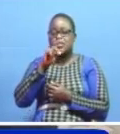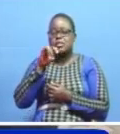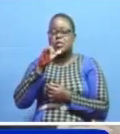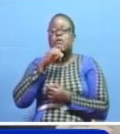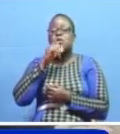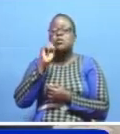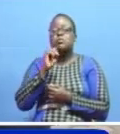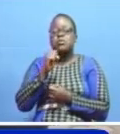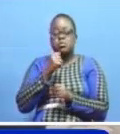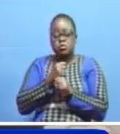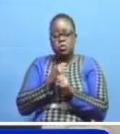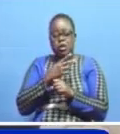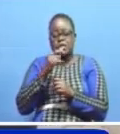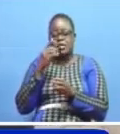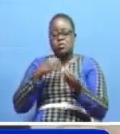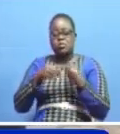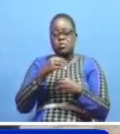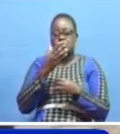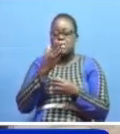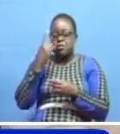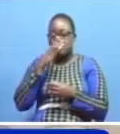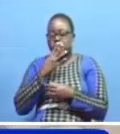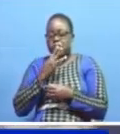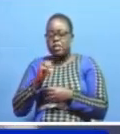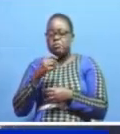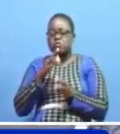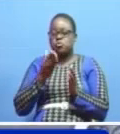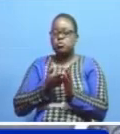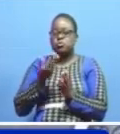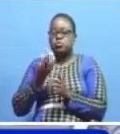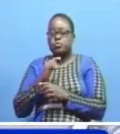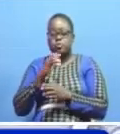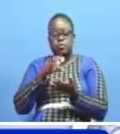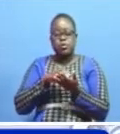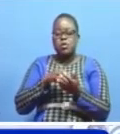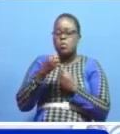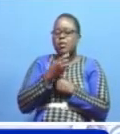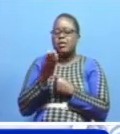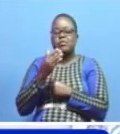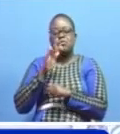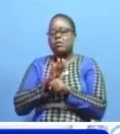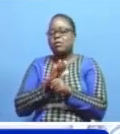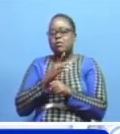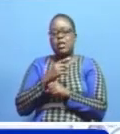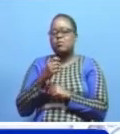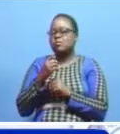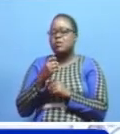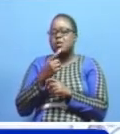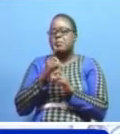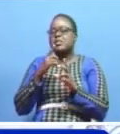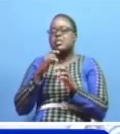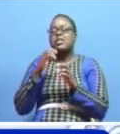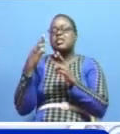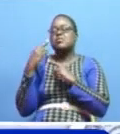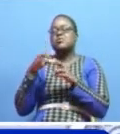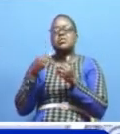ni wea na kiu jodho dhia mokuwa siyatambia ya kumoveta na tuivata na hake muno no kuyatua munengi yetu ya